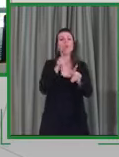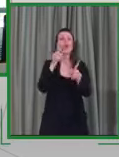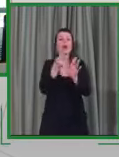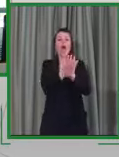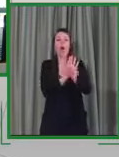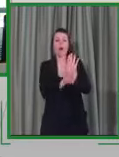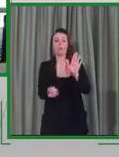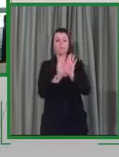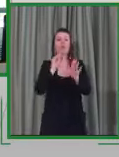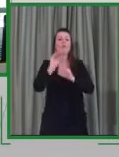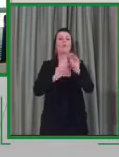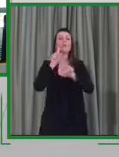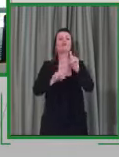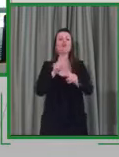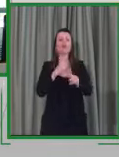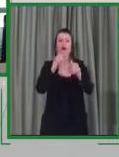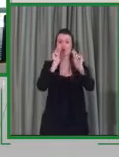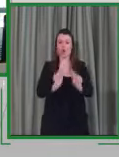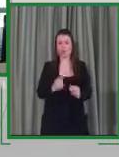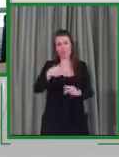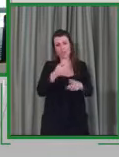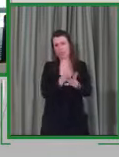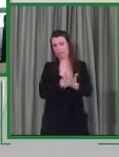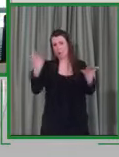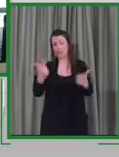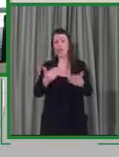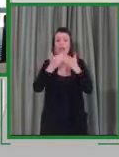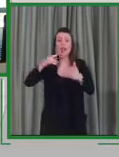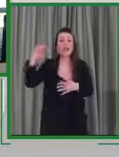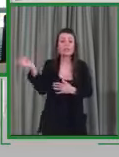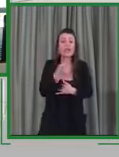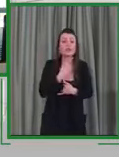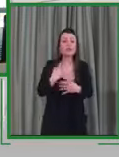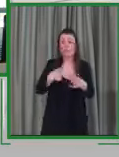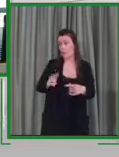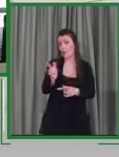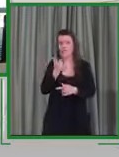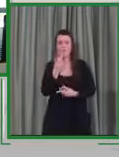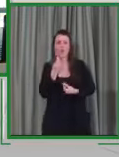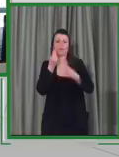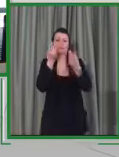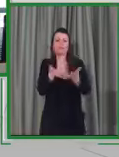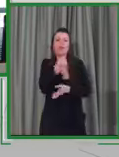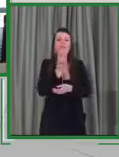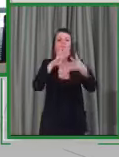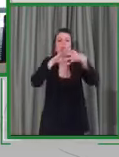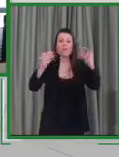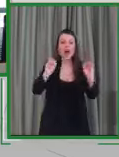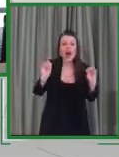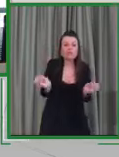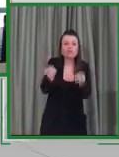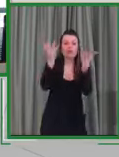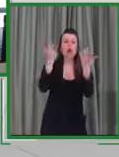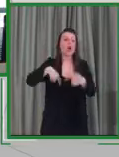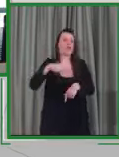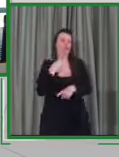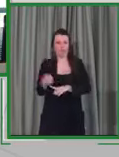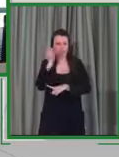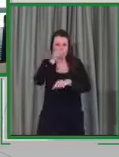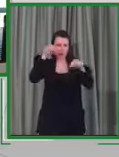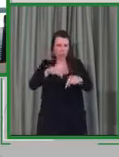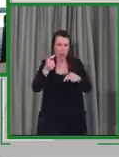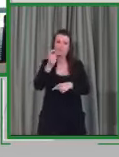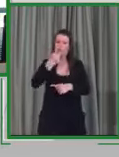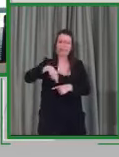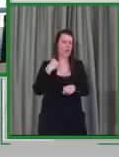importanza grazie a tutti voi e da parte nostra saremo noi saremo qui anche domani perché anche noi continuiamo a